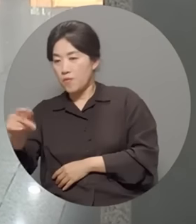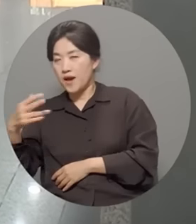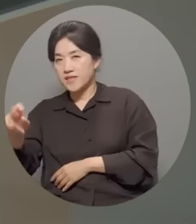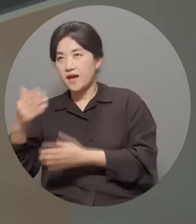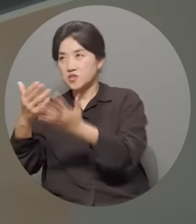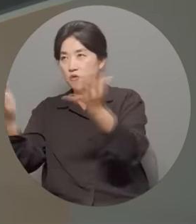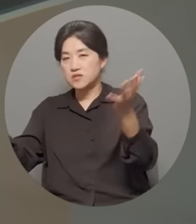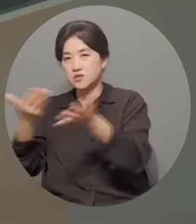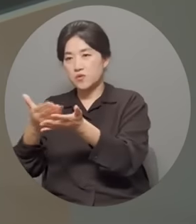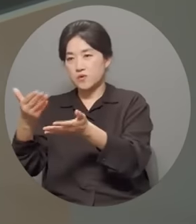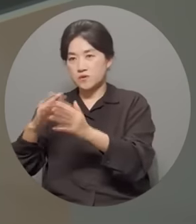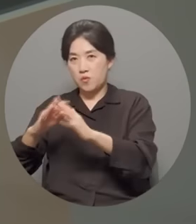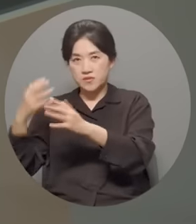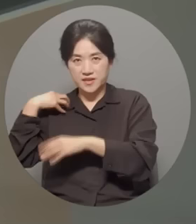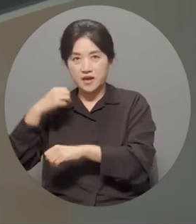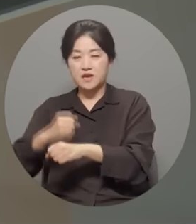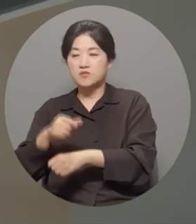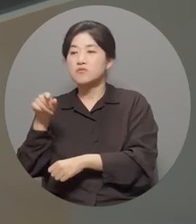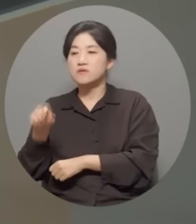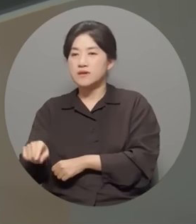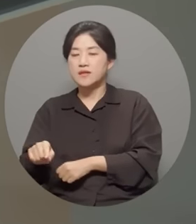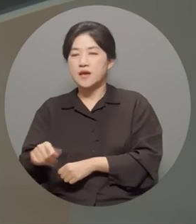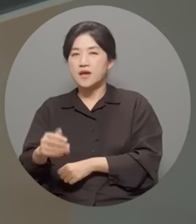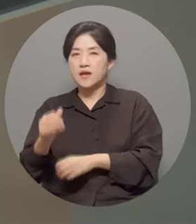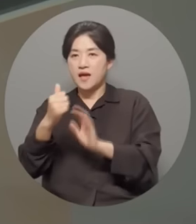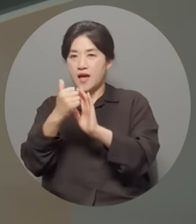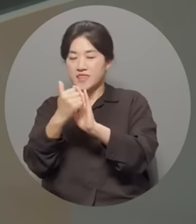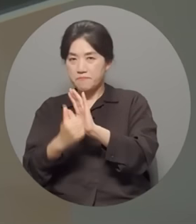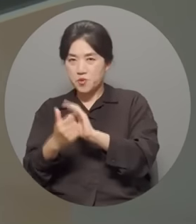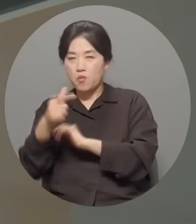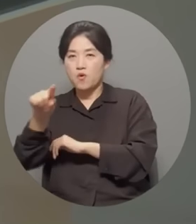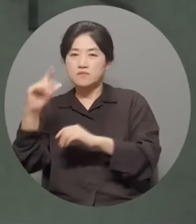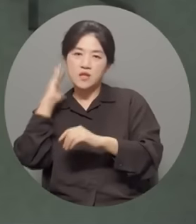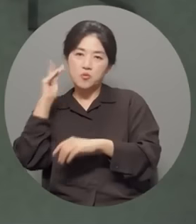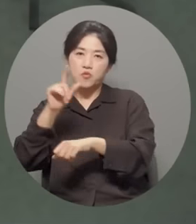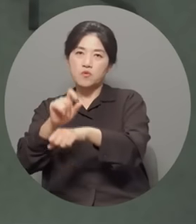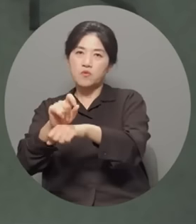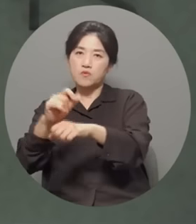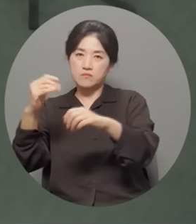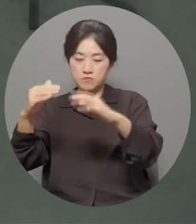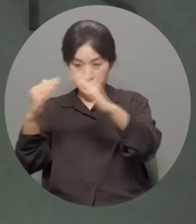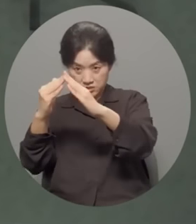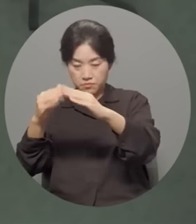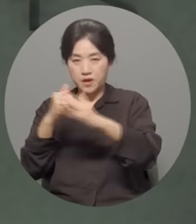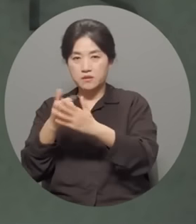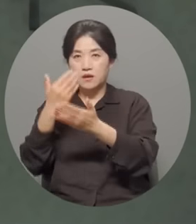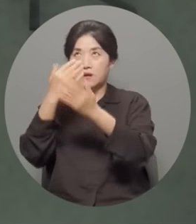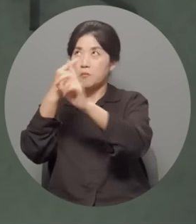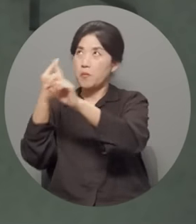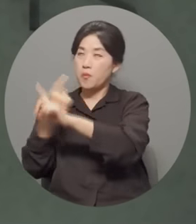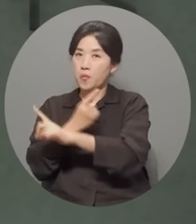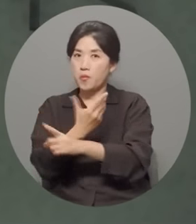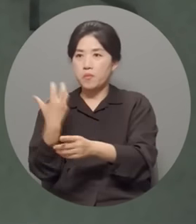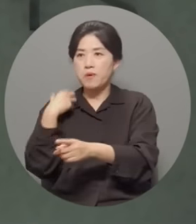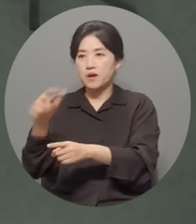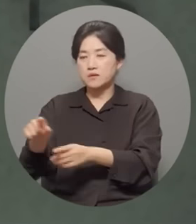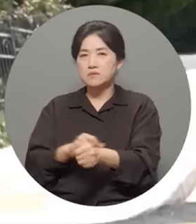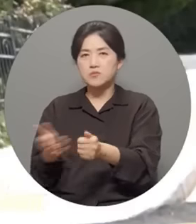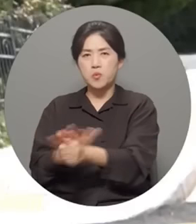업체가 서울 한남동 대통령 관저의 인테리어 공사를 맡은 사실이 드러나면서 특혜 의혹이 일고 있다는